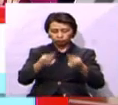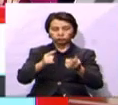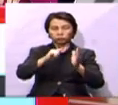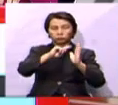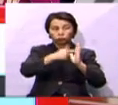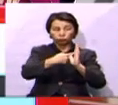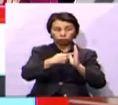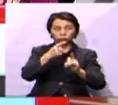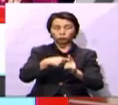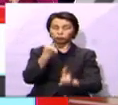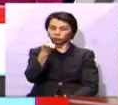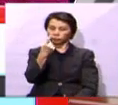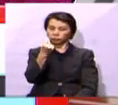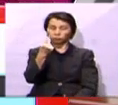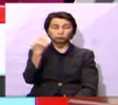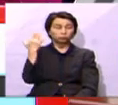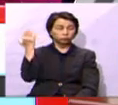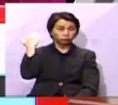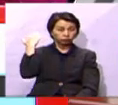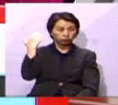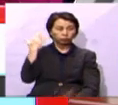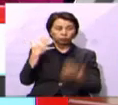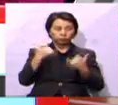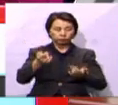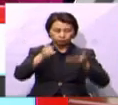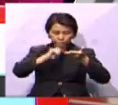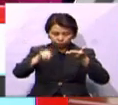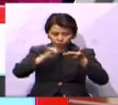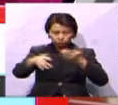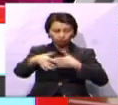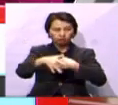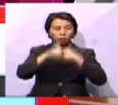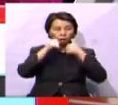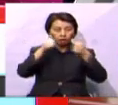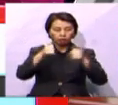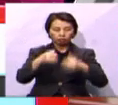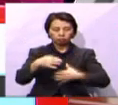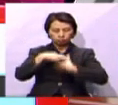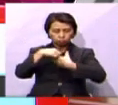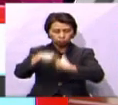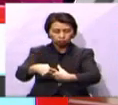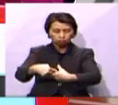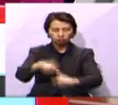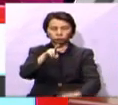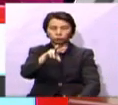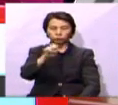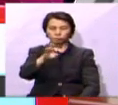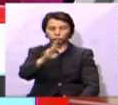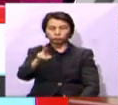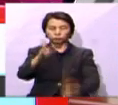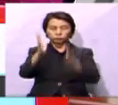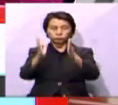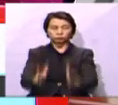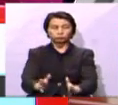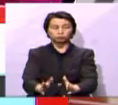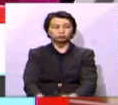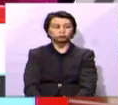bermula pada November lalu. Setakat ini, pemeriksaan awam itu telah menarik lebih 20,000 pengunjung.